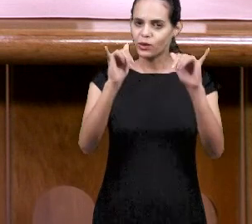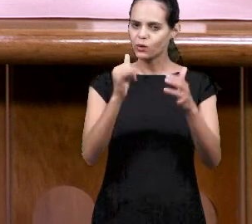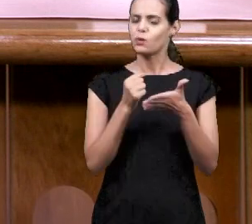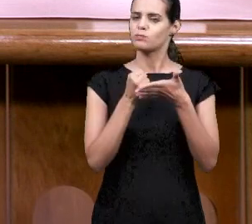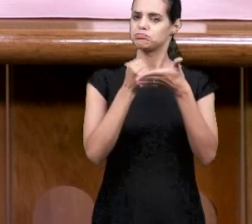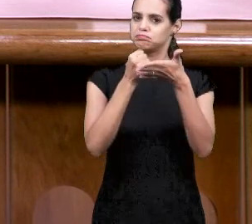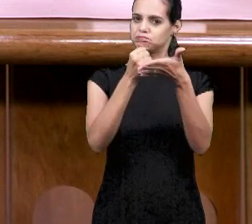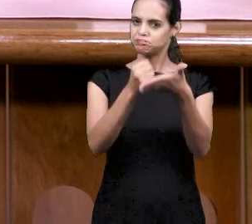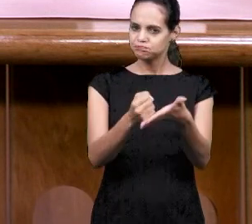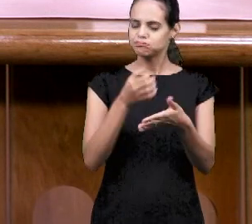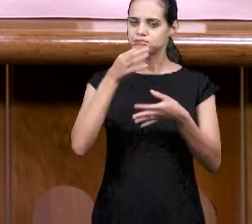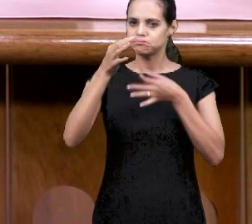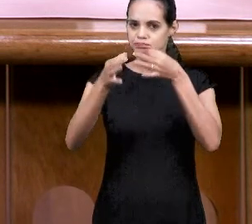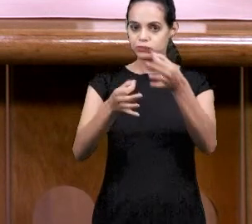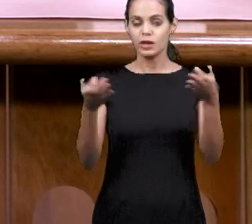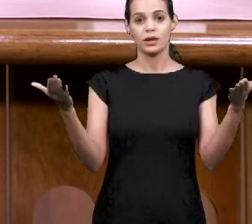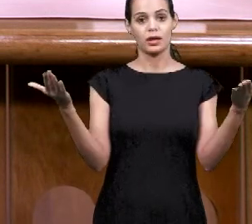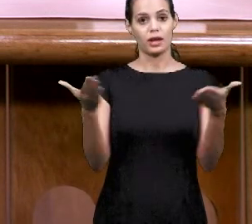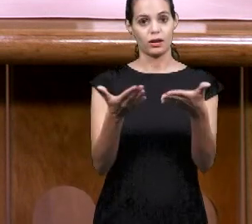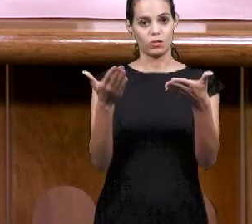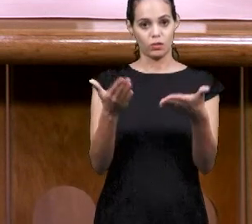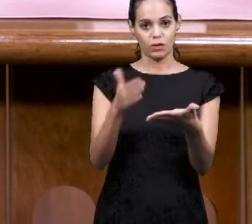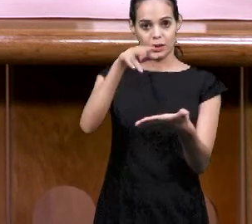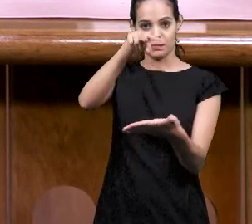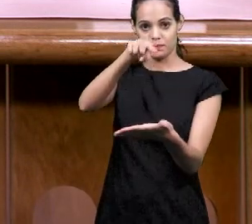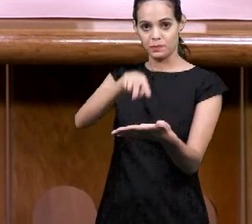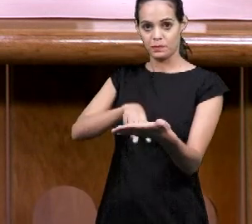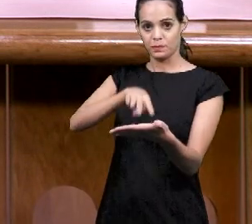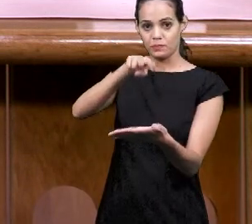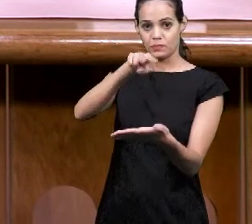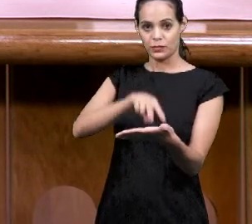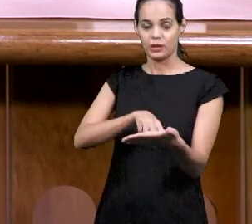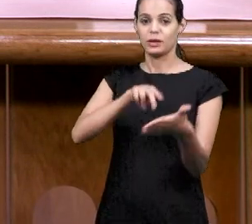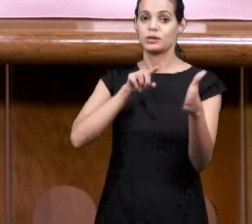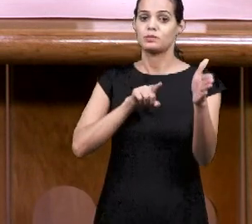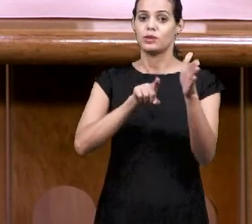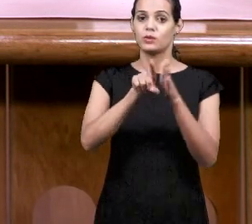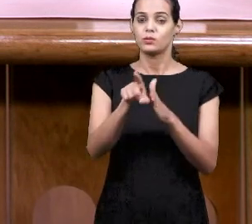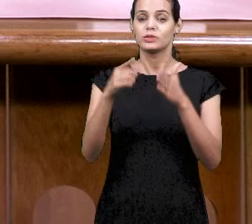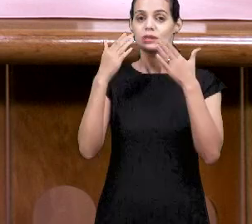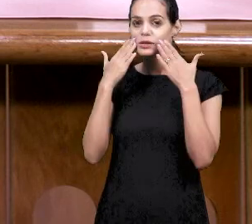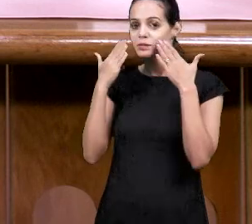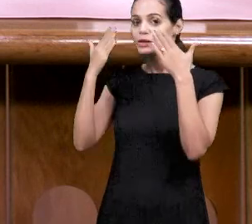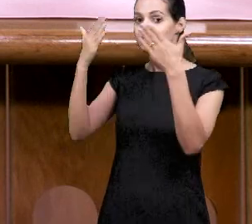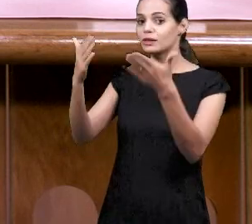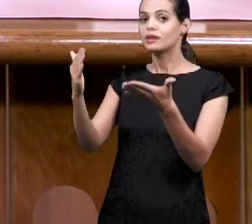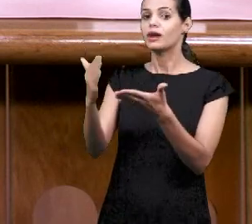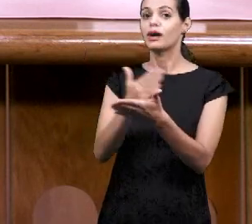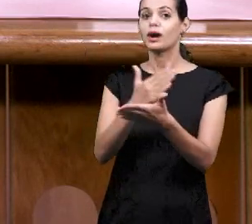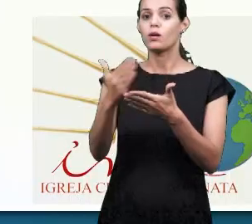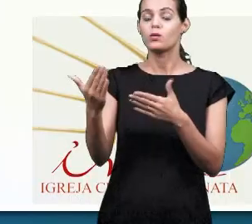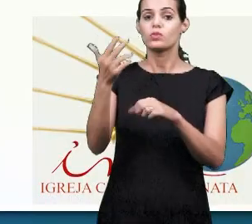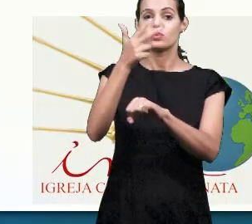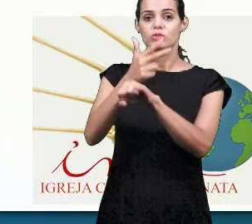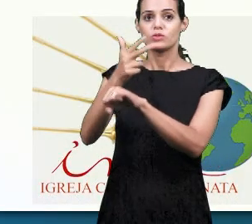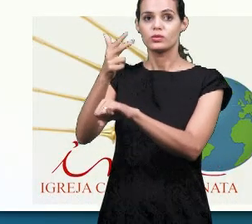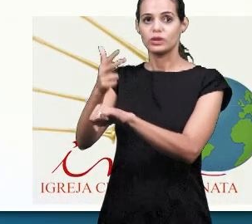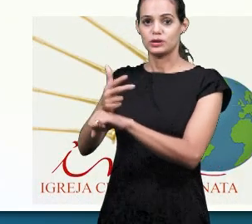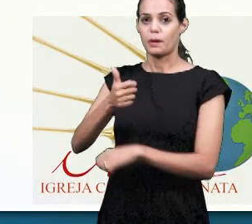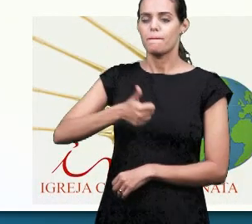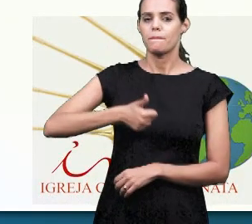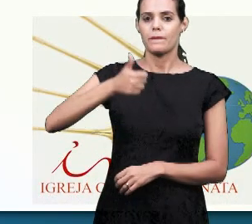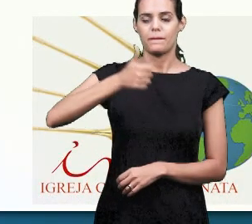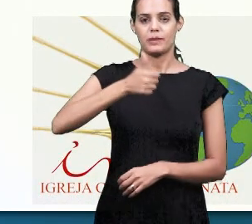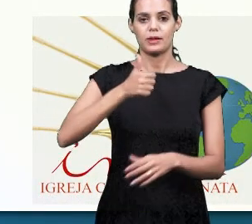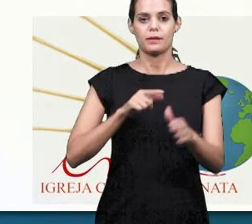déjà annoncé. Notre frère du groupe de Sciences et Foi, c'est le pasteur du gouvernement de Valadares, pasteur Alex.